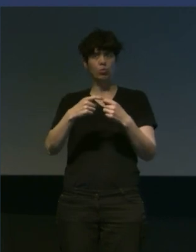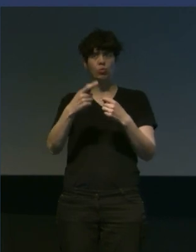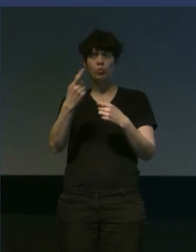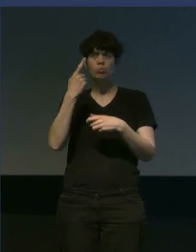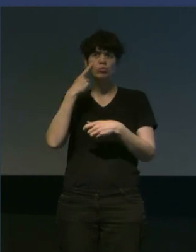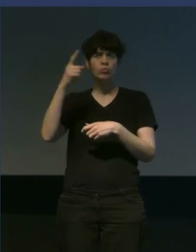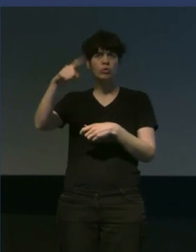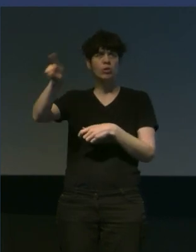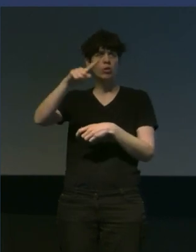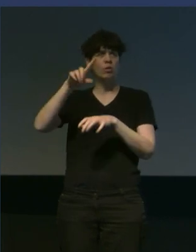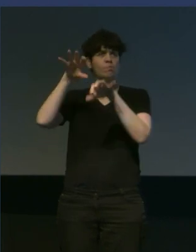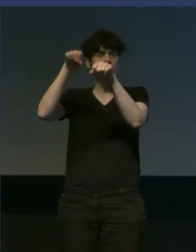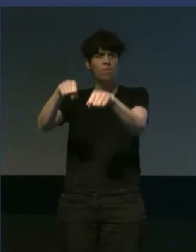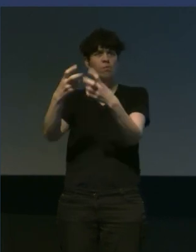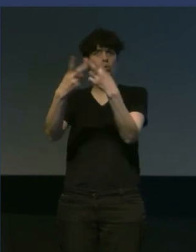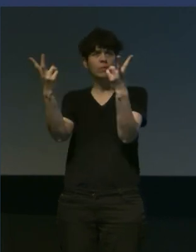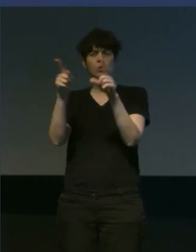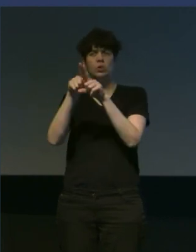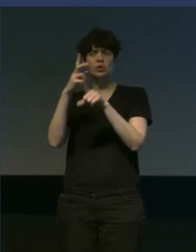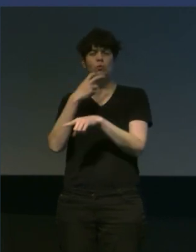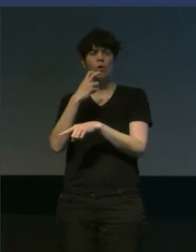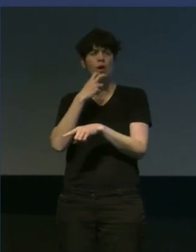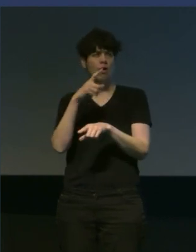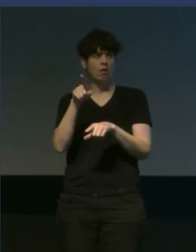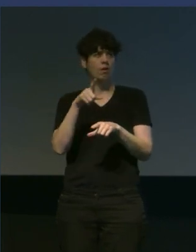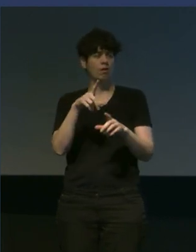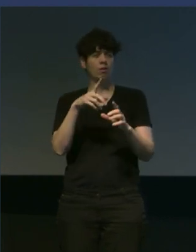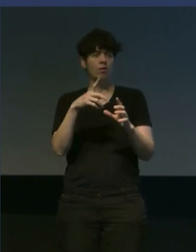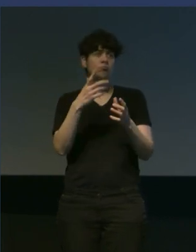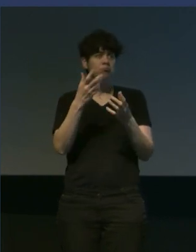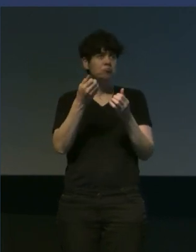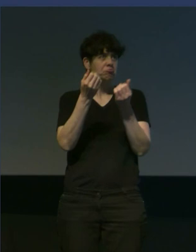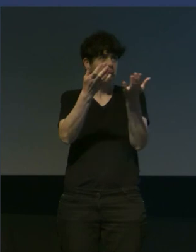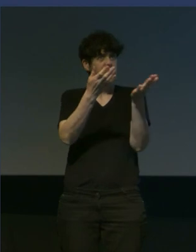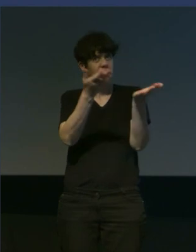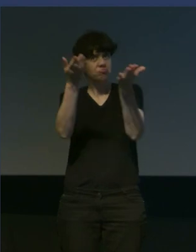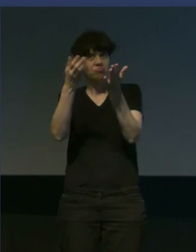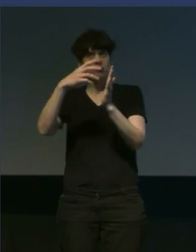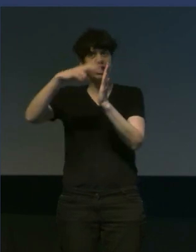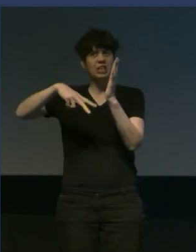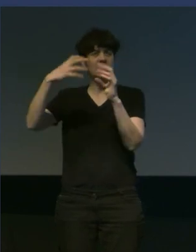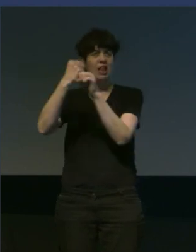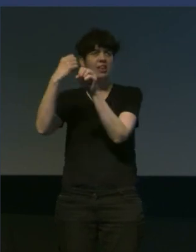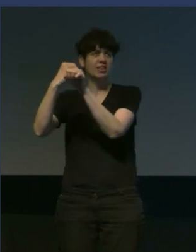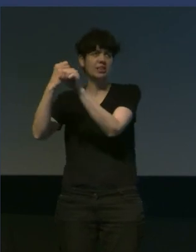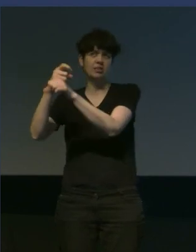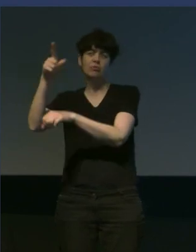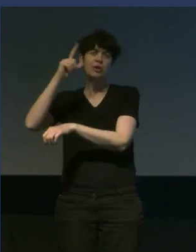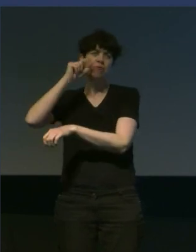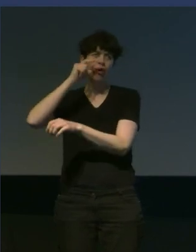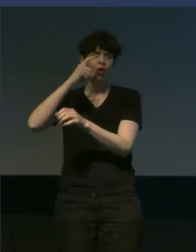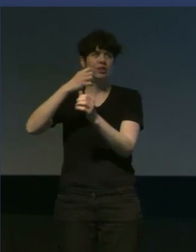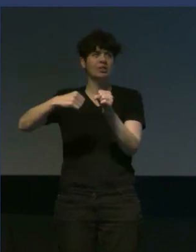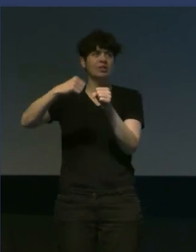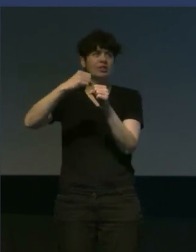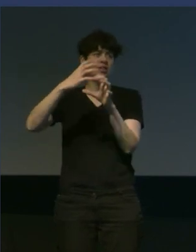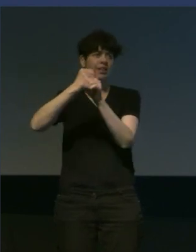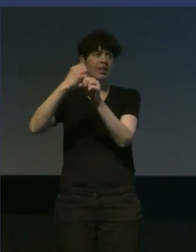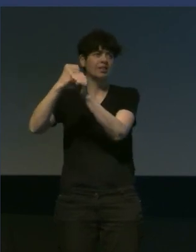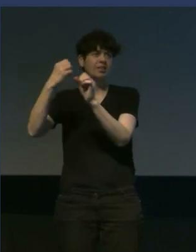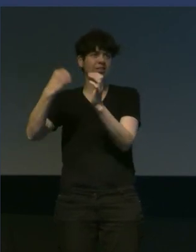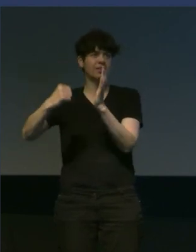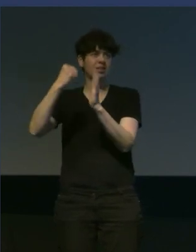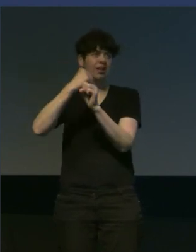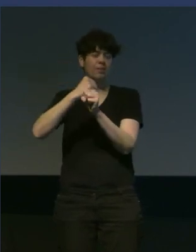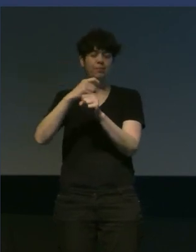et des citoyens. Donc, je les invite à lire les synthèses de rapport, notamment pour l'effort de faire les synthèses. Mais il y a déjà tout